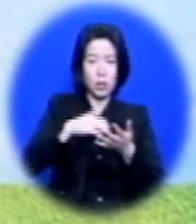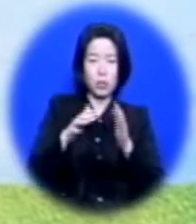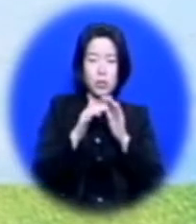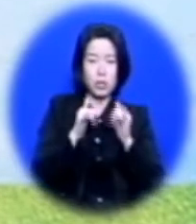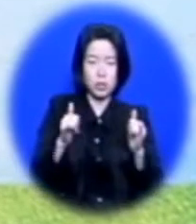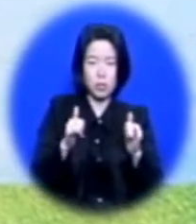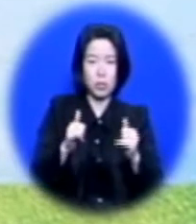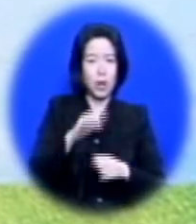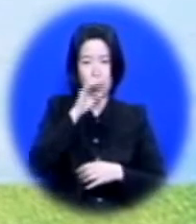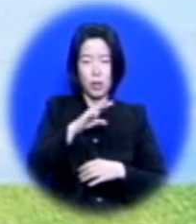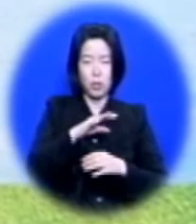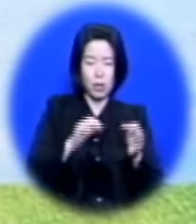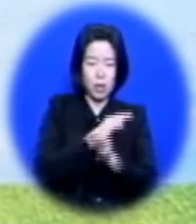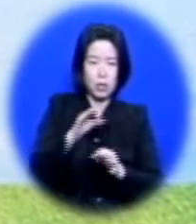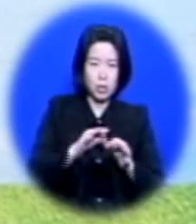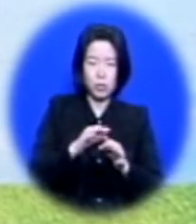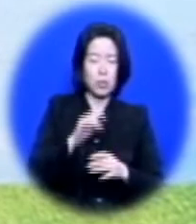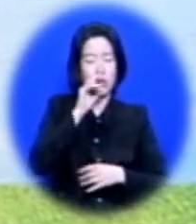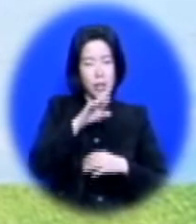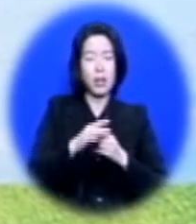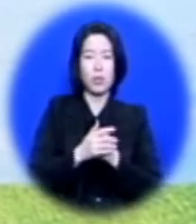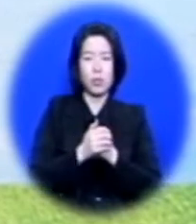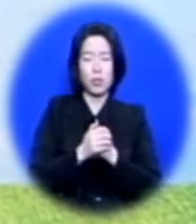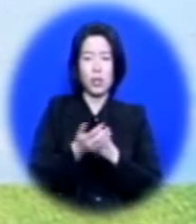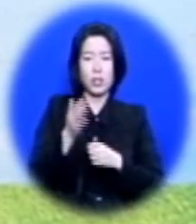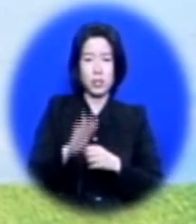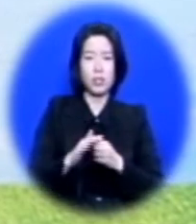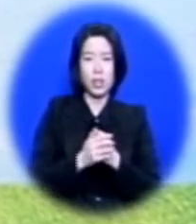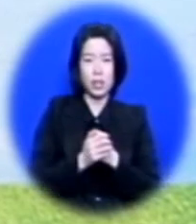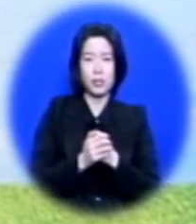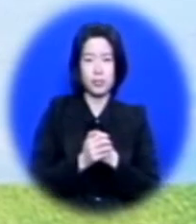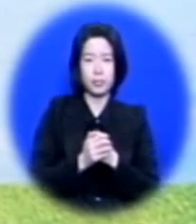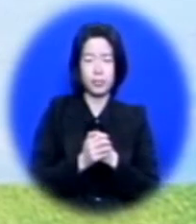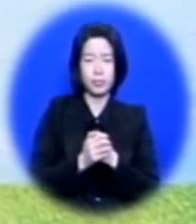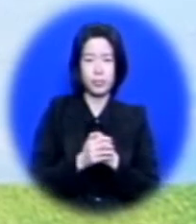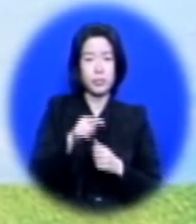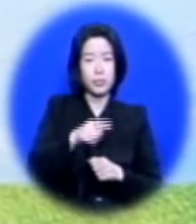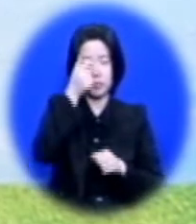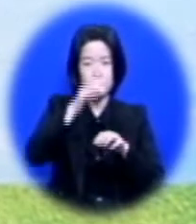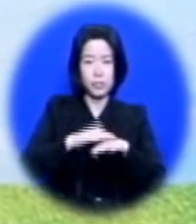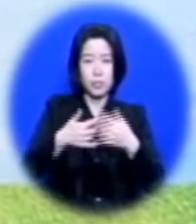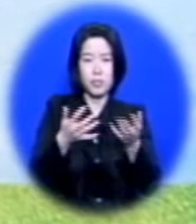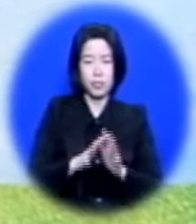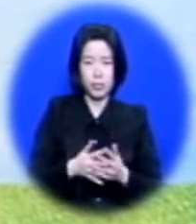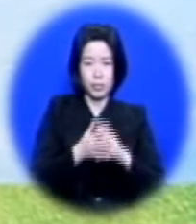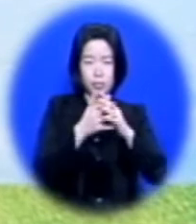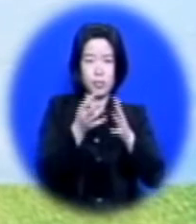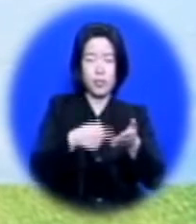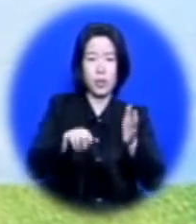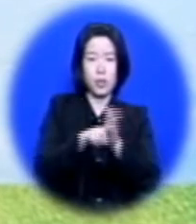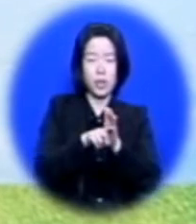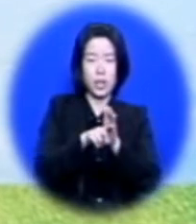재정은 더 말할 수도 없었고 그런데 이 예배당 건축을 위한